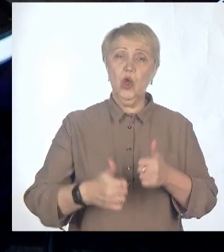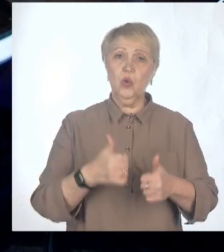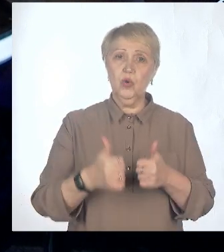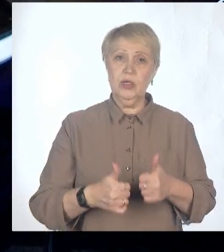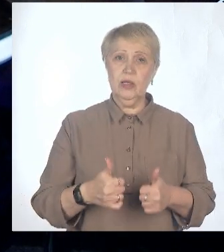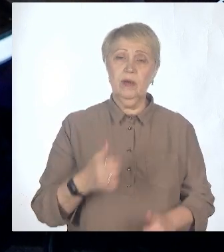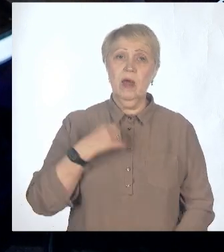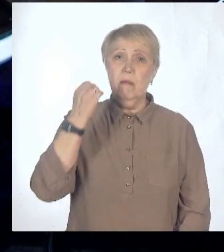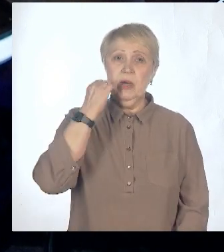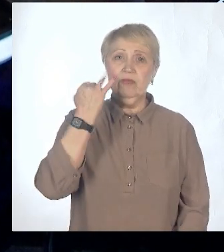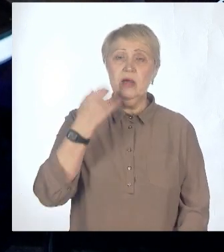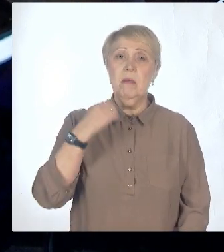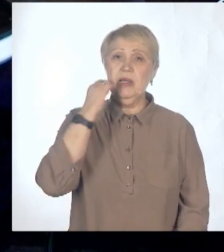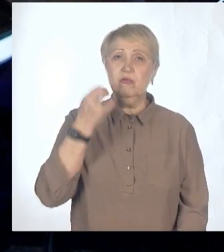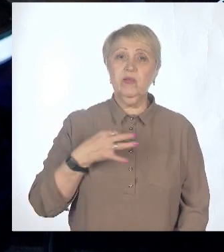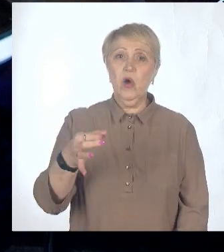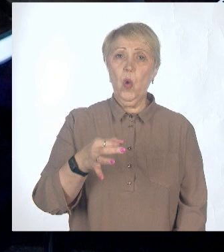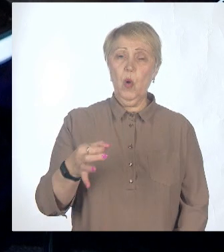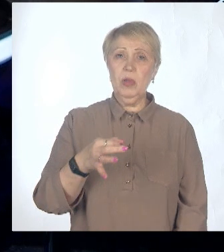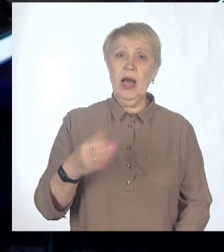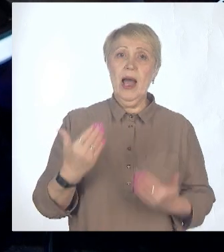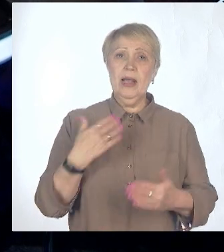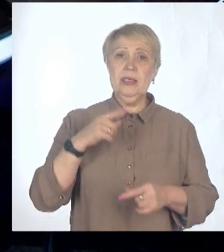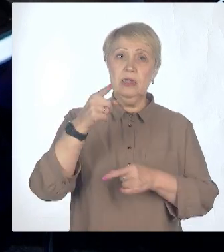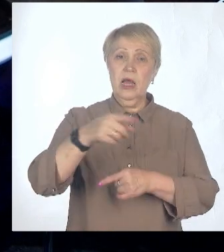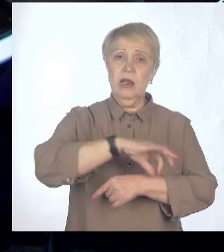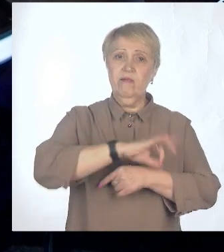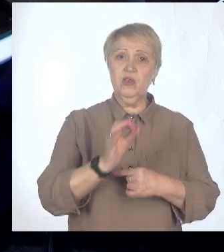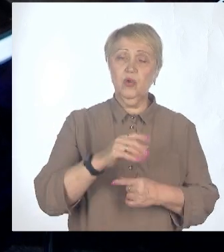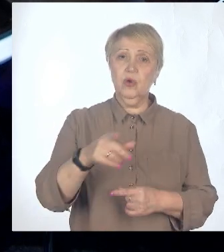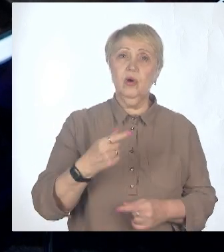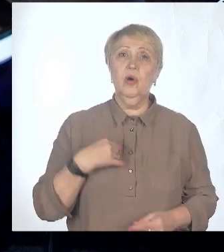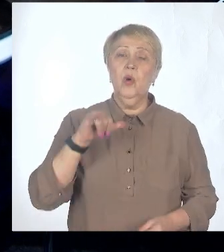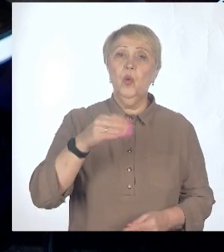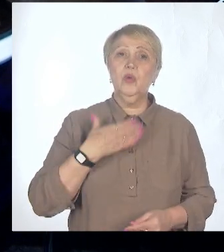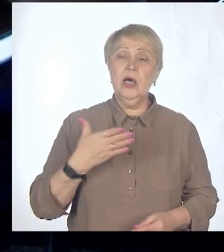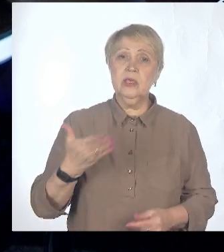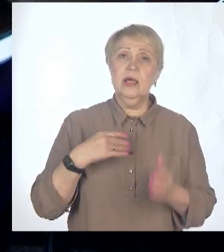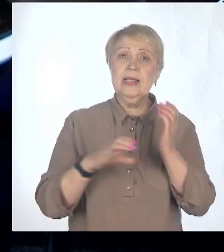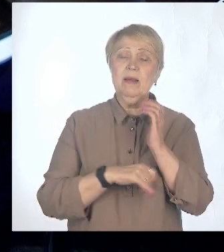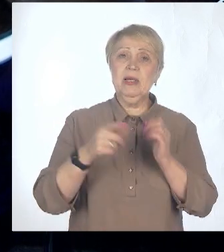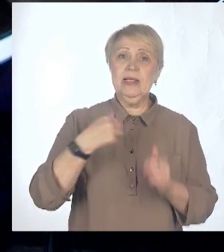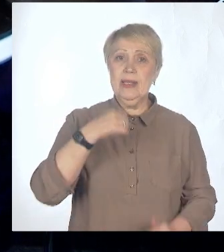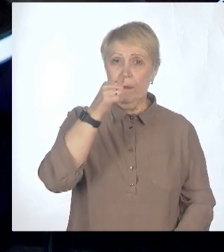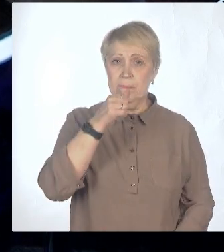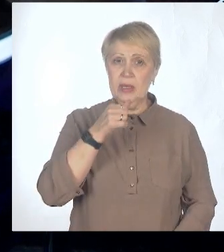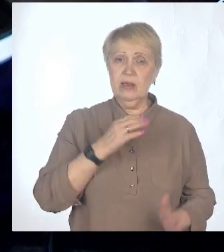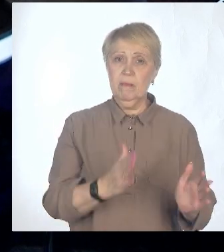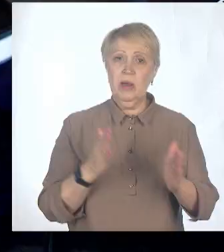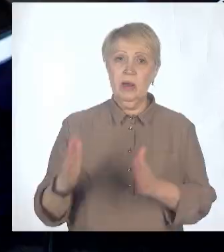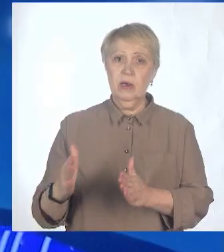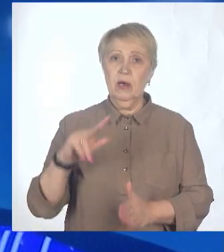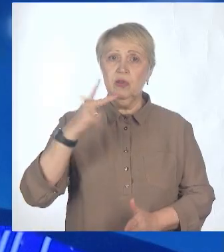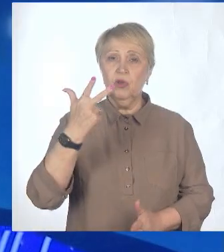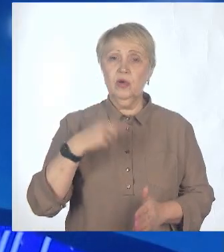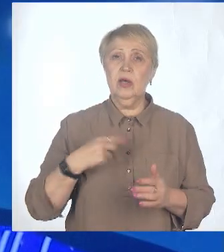Москва, Московская область. А вот если мы говорим на Дальнем Востоке, то у нас за последний месяц порядка 3,5